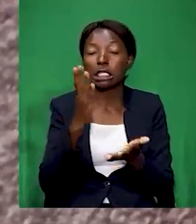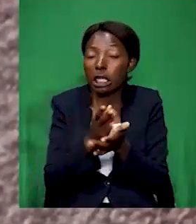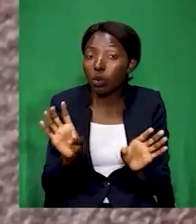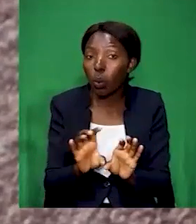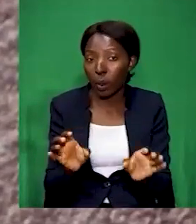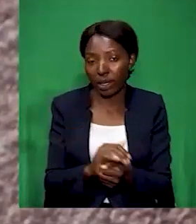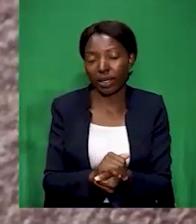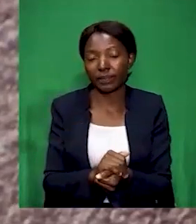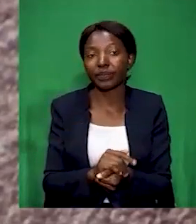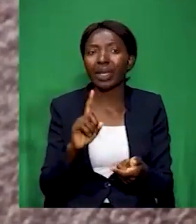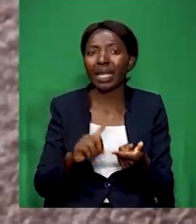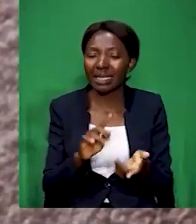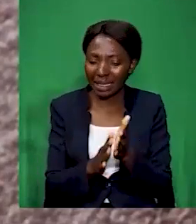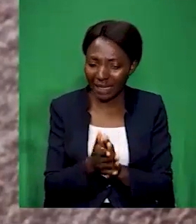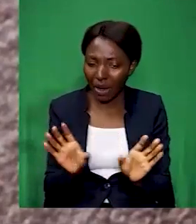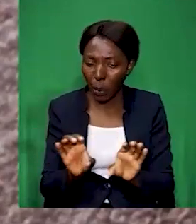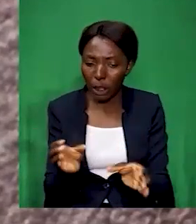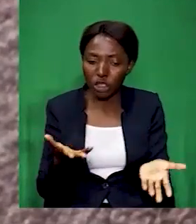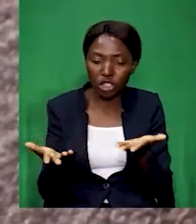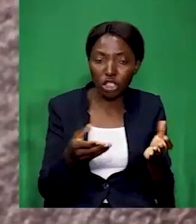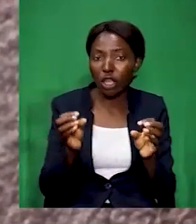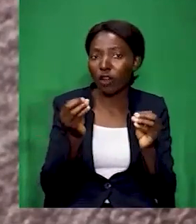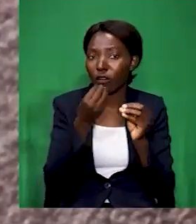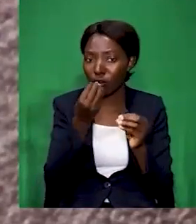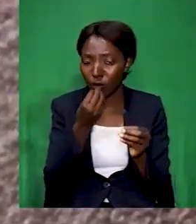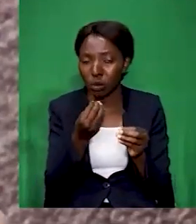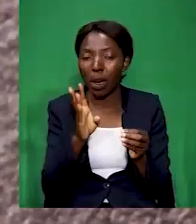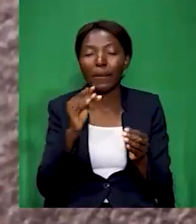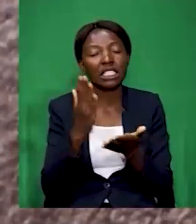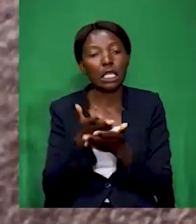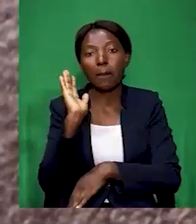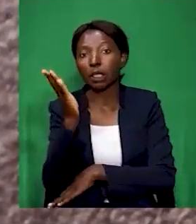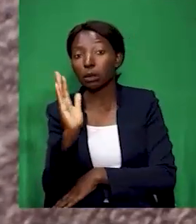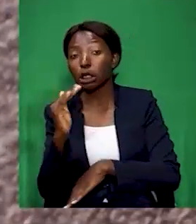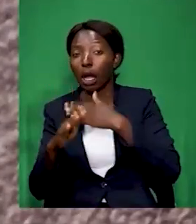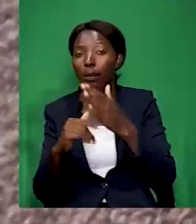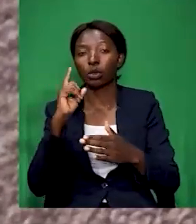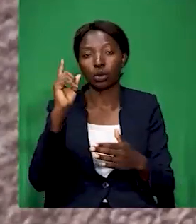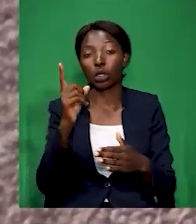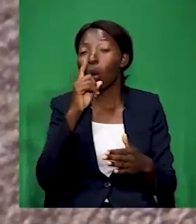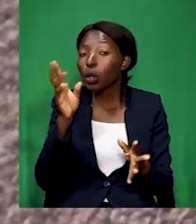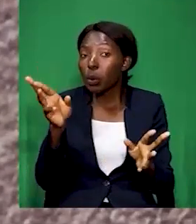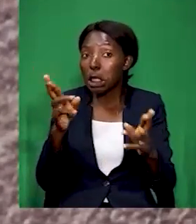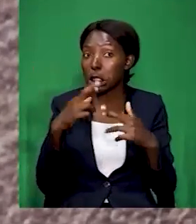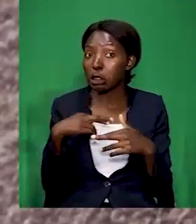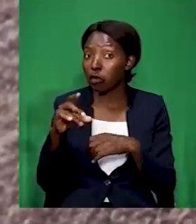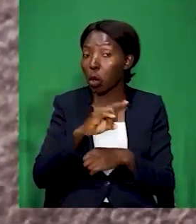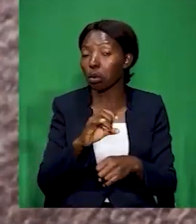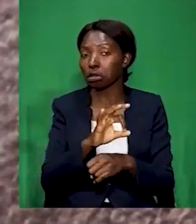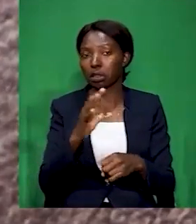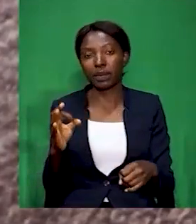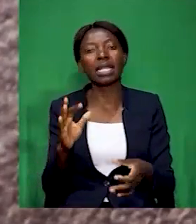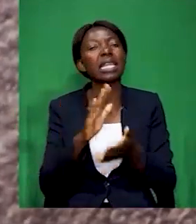pabasa haatangoti basa rechechi chete wakutotanga kufaridza vhangeri zvazvinoreva nezvoti tikagamuchira chipiwa chomweya